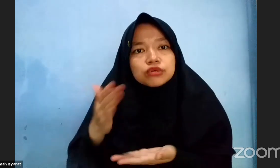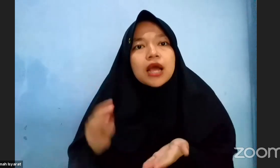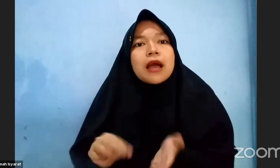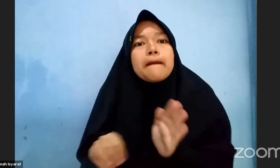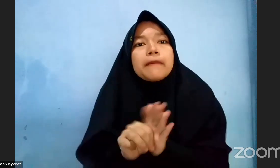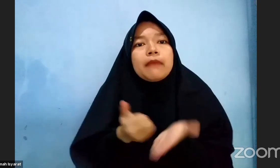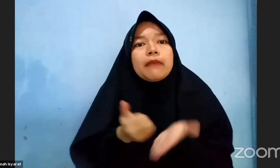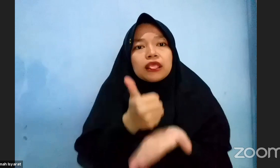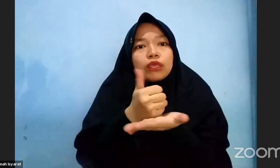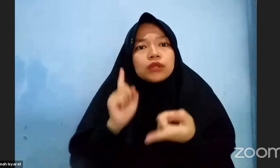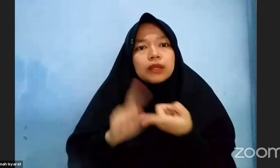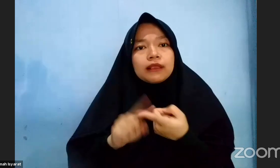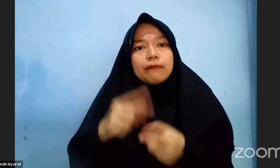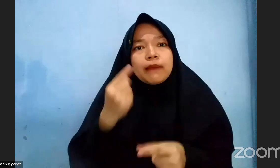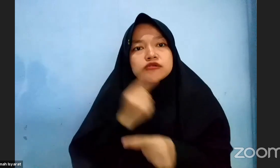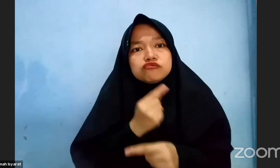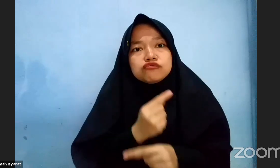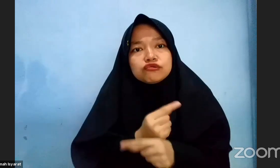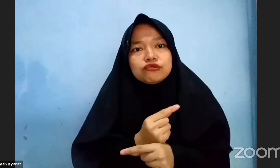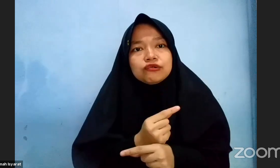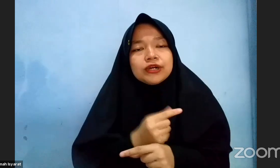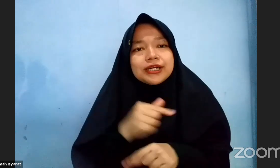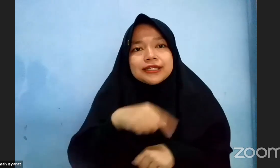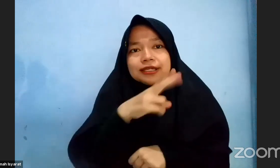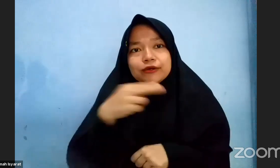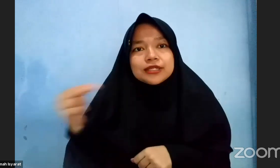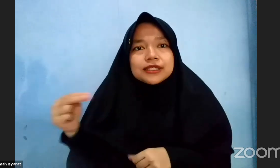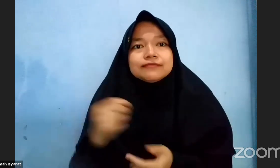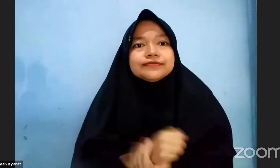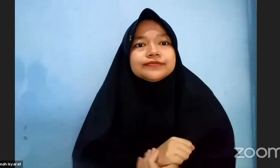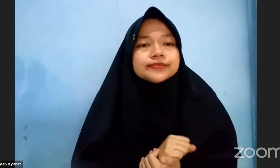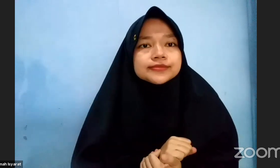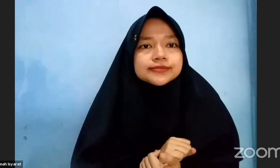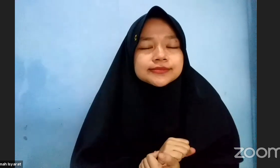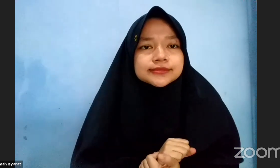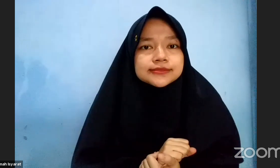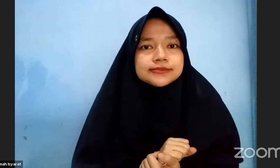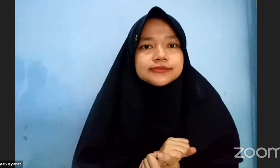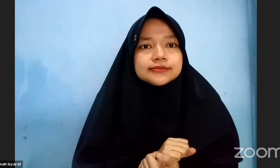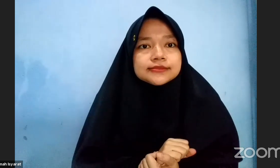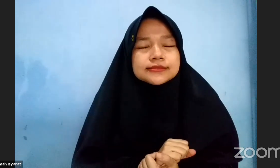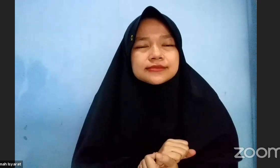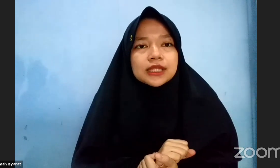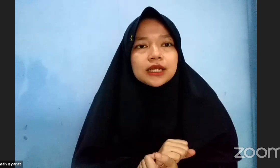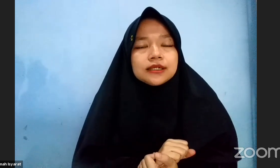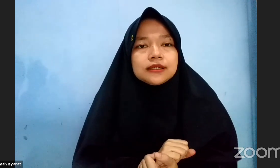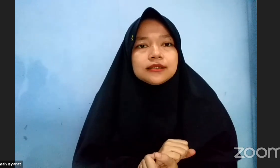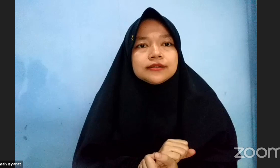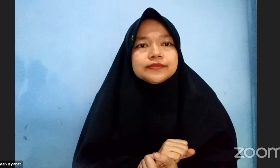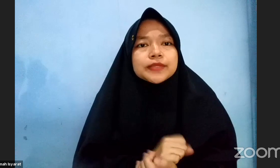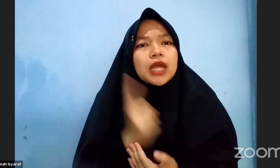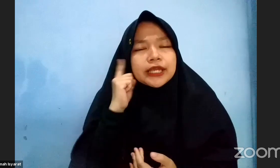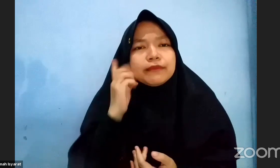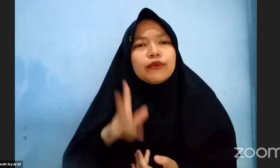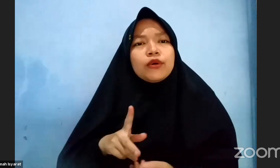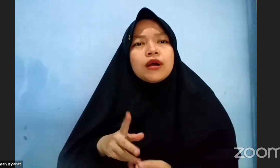Oh gitu ya alhamdulillah ini saya Saya bahagia sekali bisa Papa mengikuti dan ini Tentunya sama